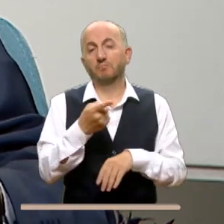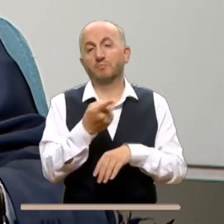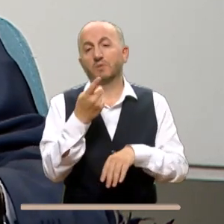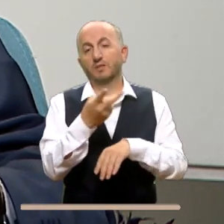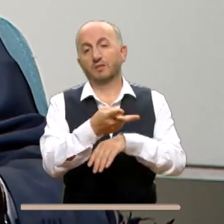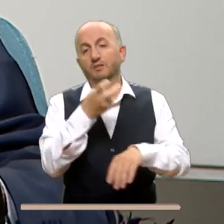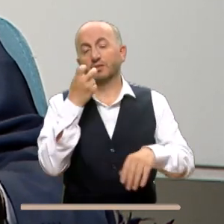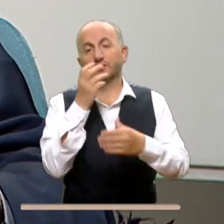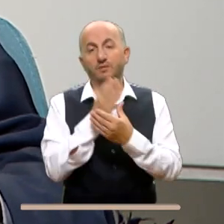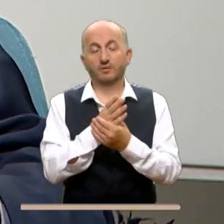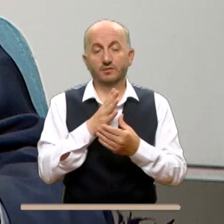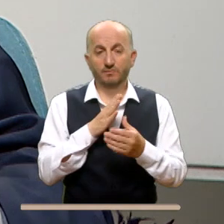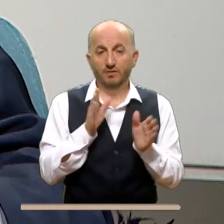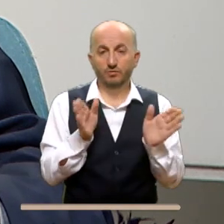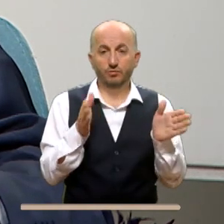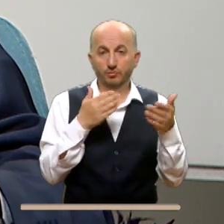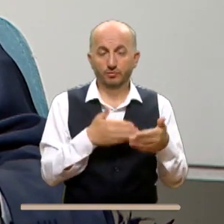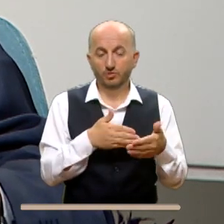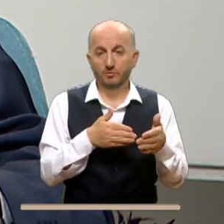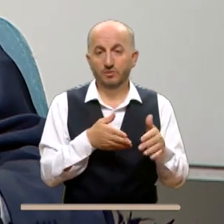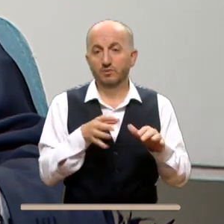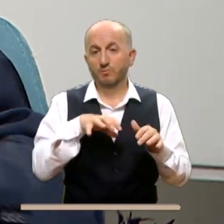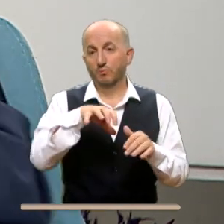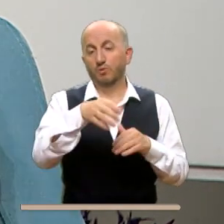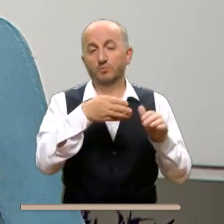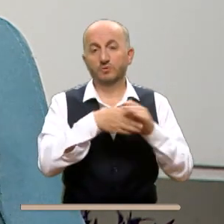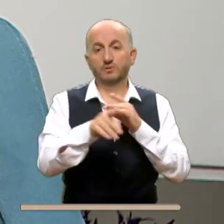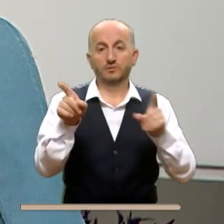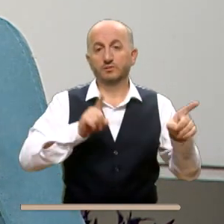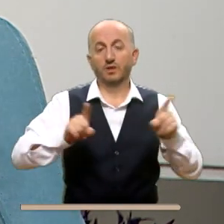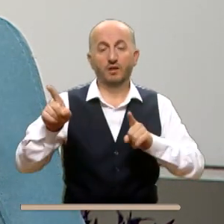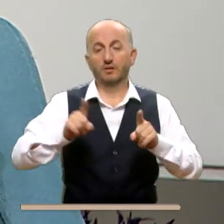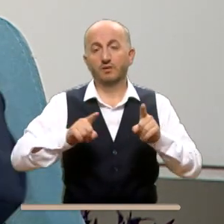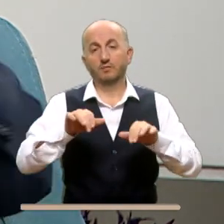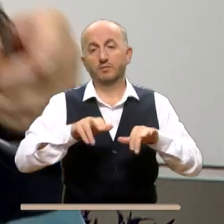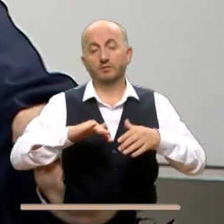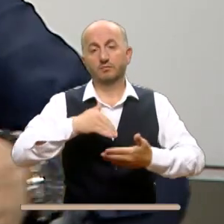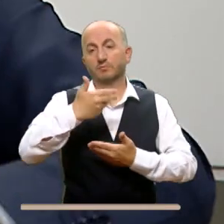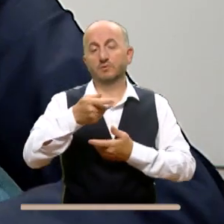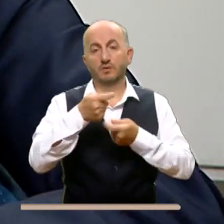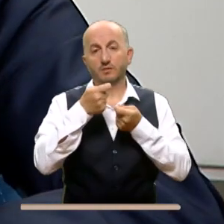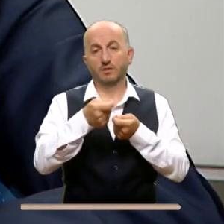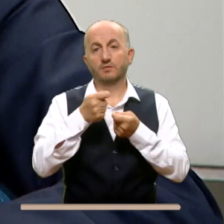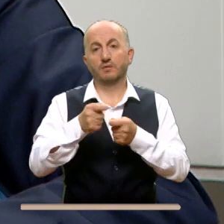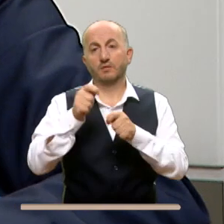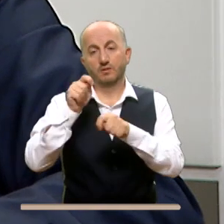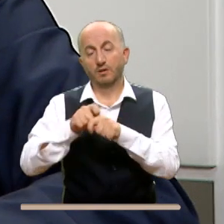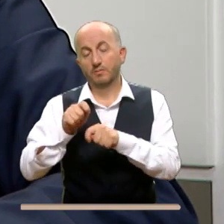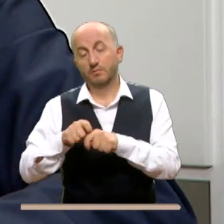bir dersi var. Kütüphanemizde o özel cam mekanlı bölümlere geçip internet ortamında bir bilgisayarla derslerini yapıp tekrar bilimsel